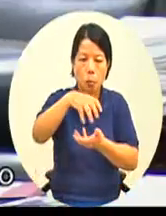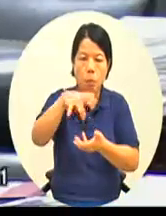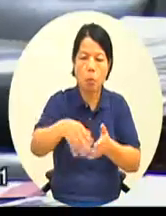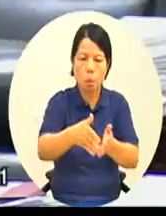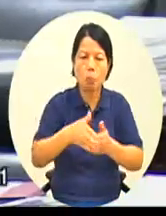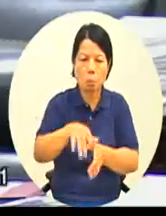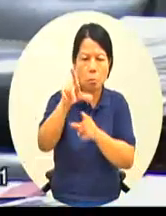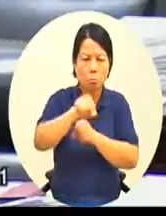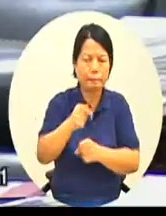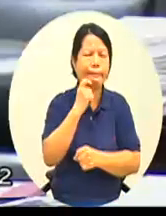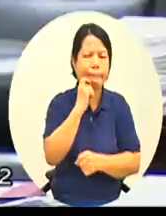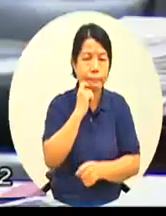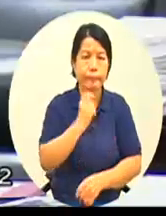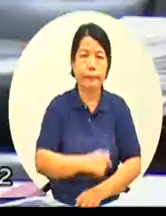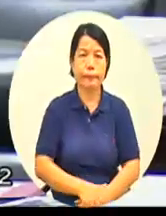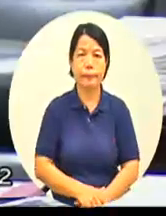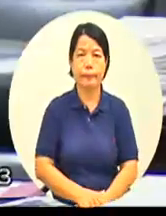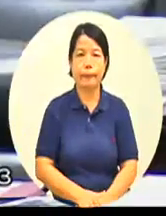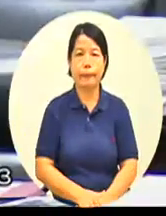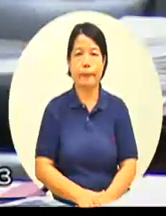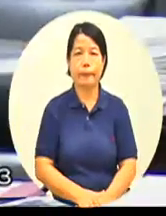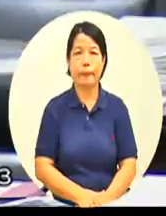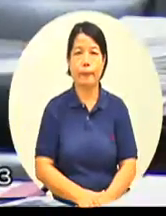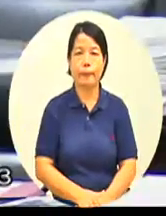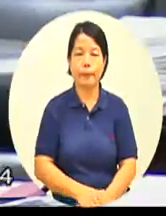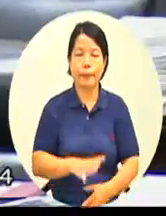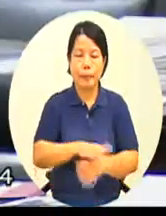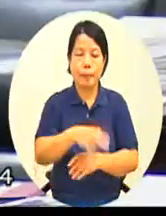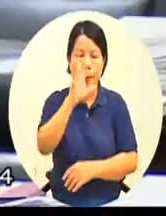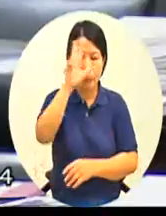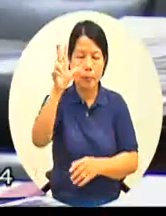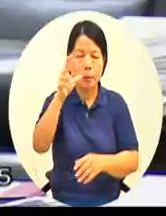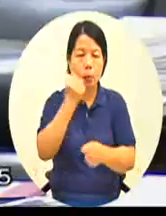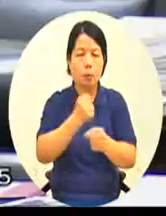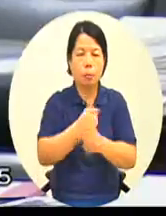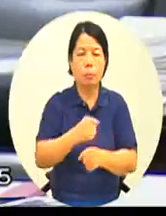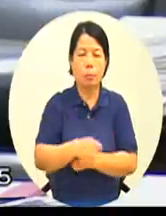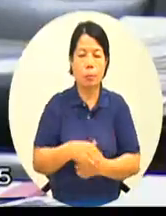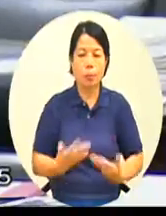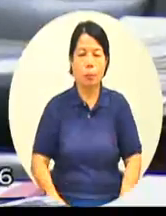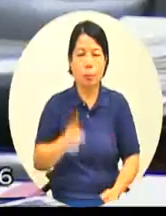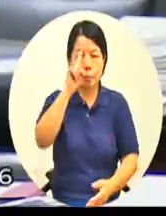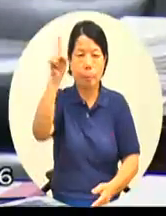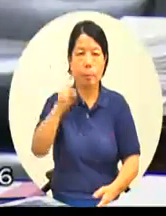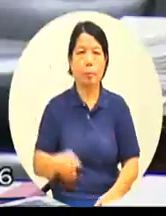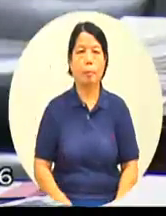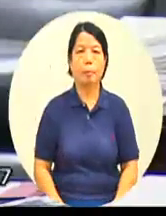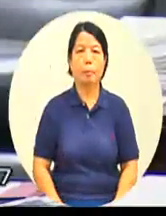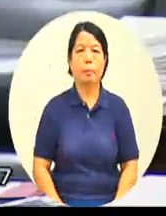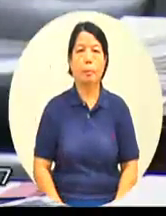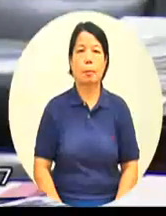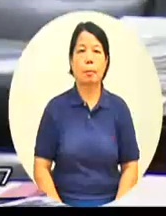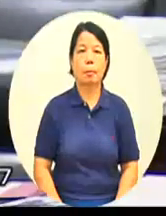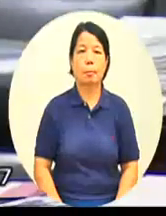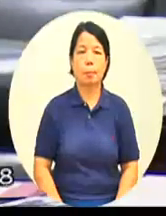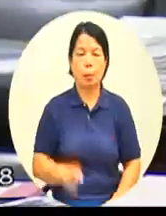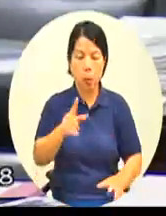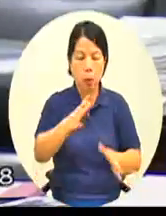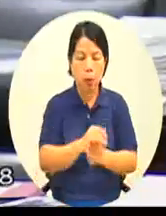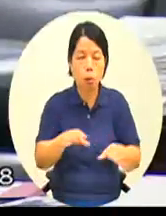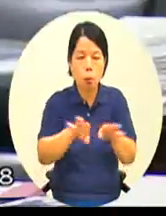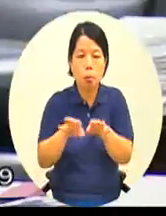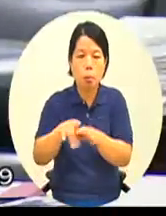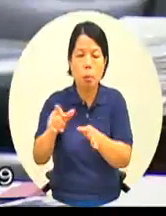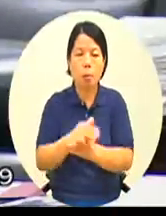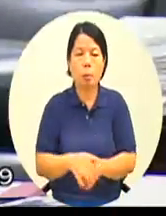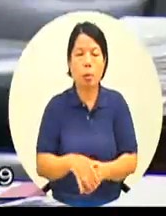守这个规定的，那包括七天休一天，好，就算他们遵照七天休一天，有一天刚好他们这个假都是上个月